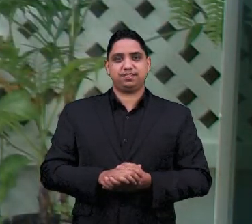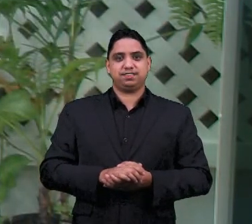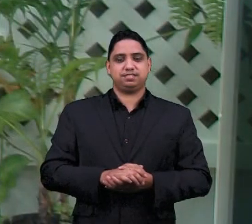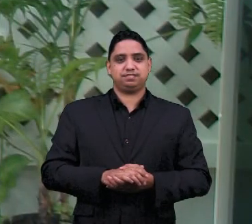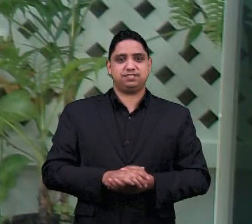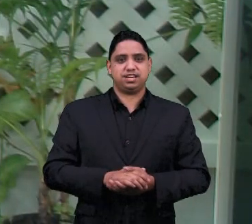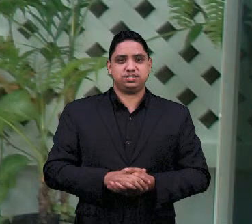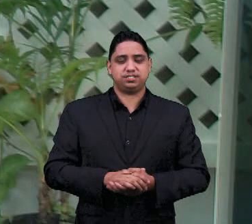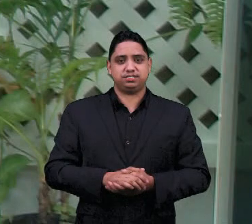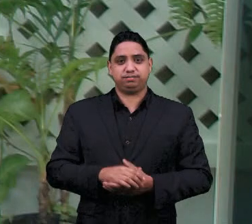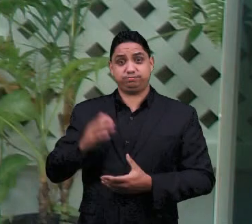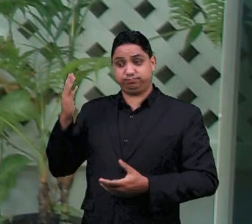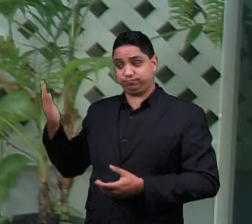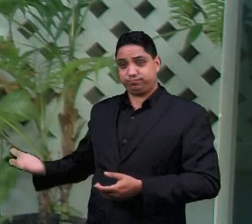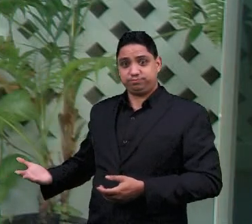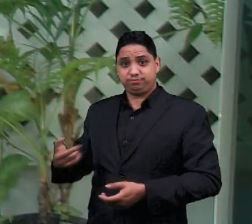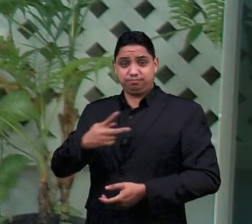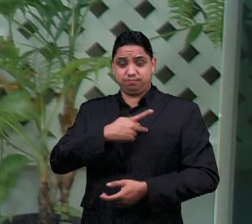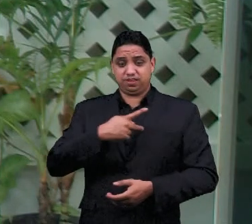Pasteur Jedetti a la parole.